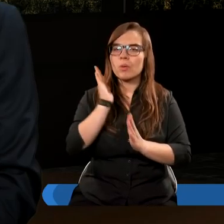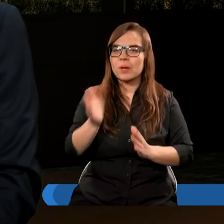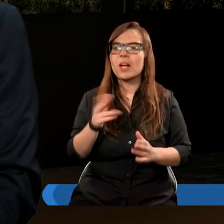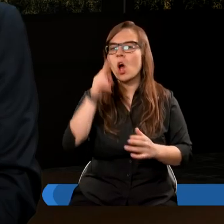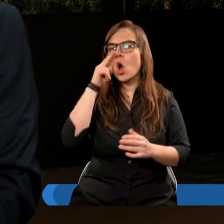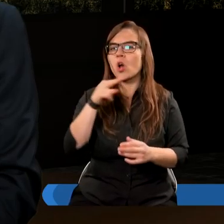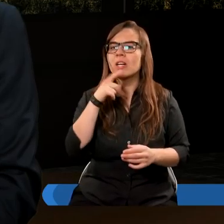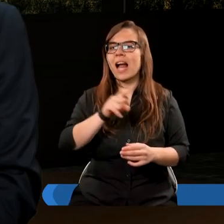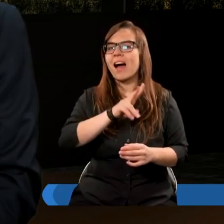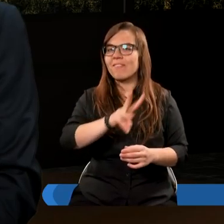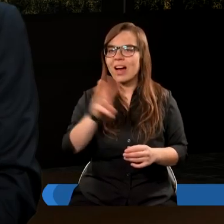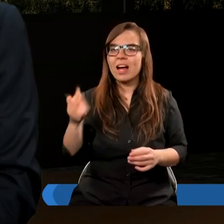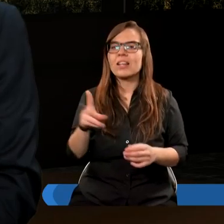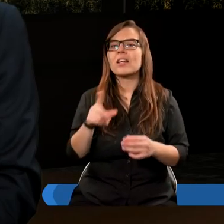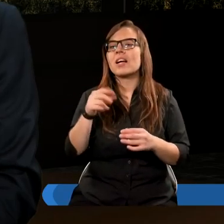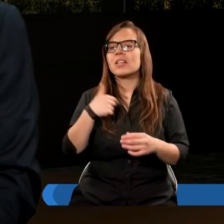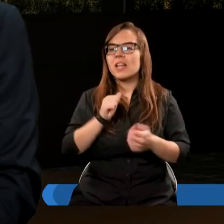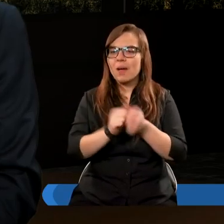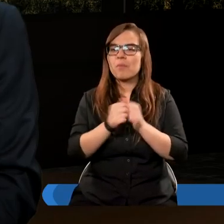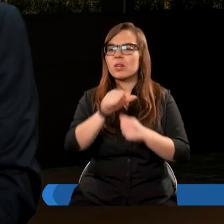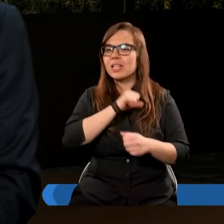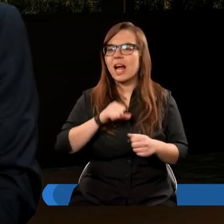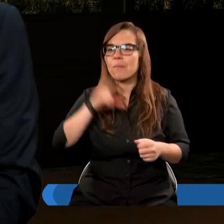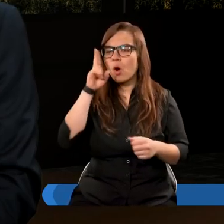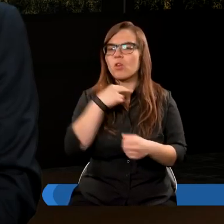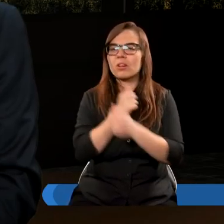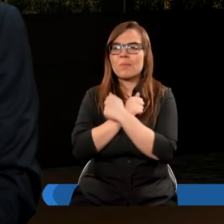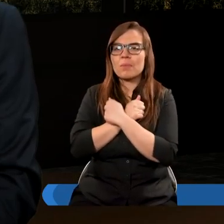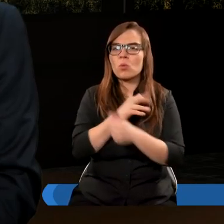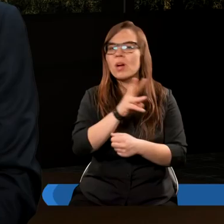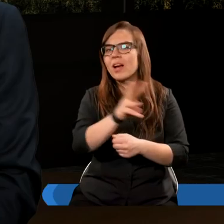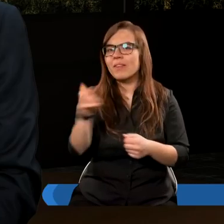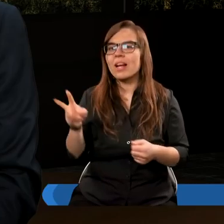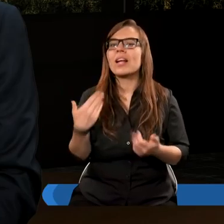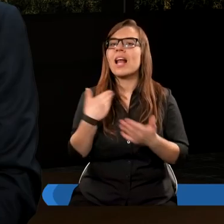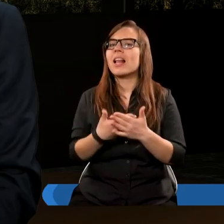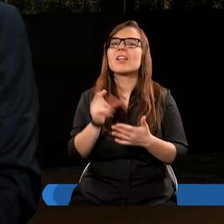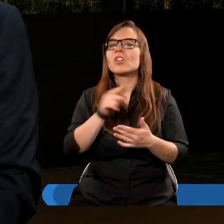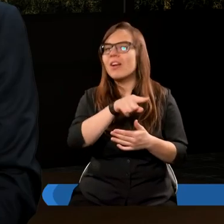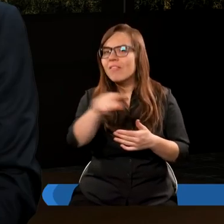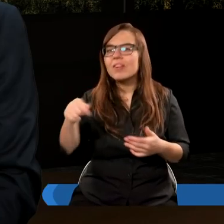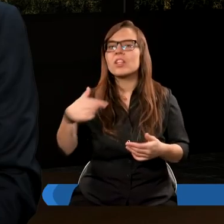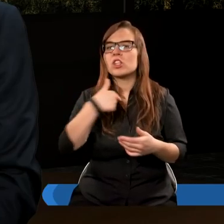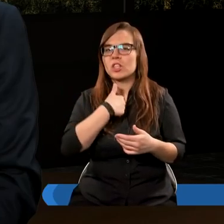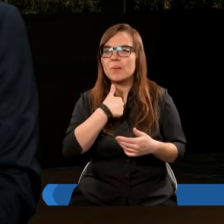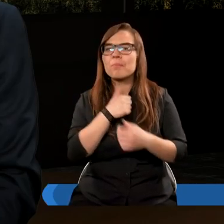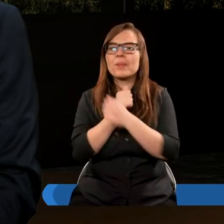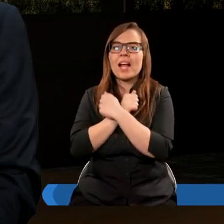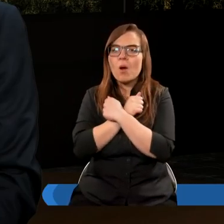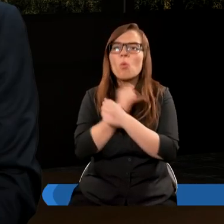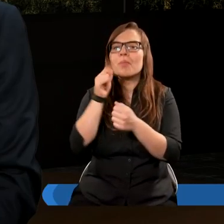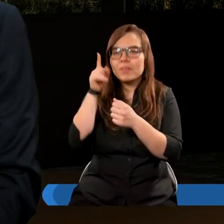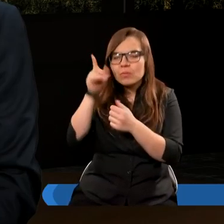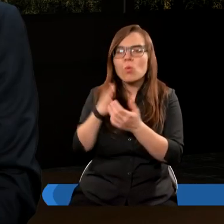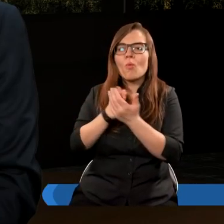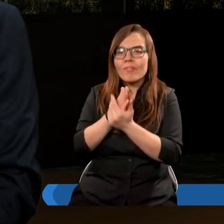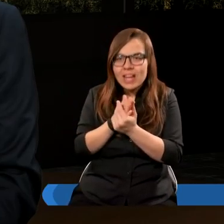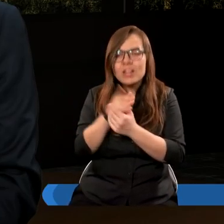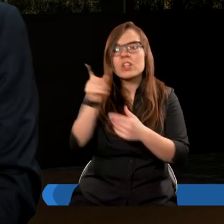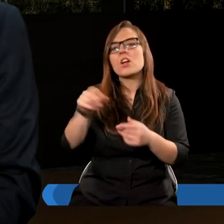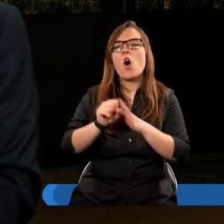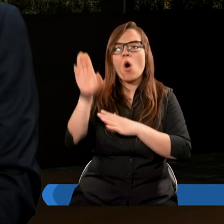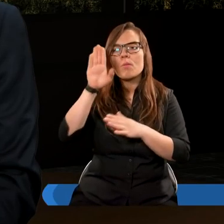Ojca za was, albowiem sam Ojciec miłuje was, dlatego że wyście mnie umiłowali, i uwierzyli, że ja od